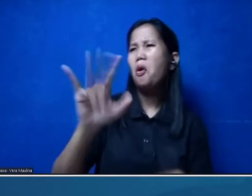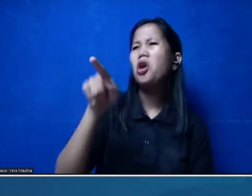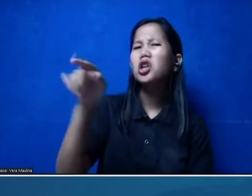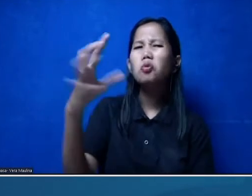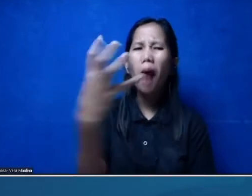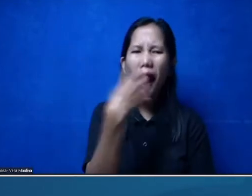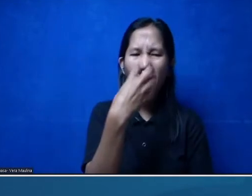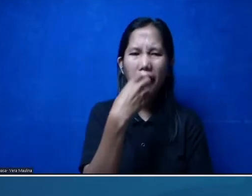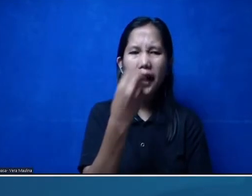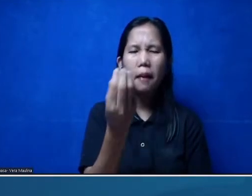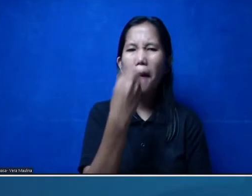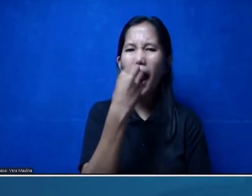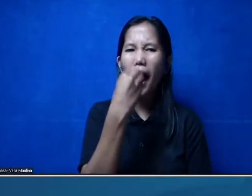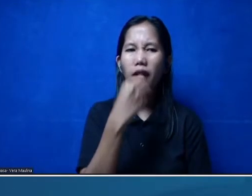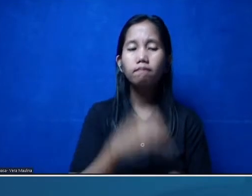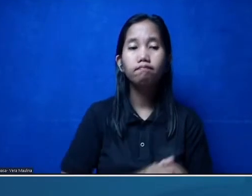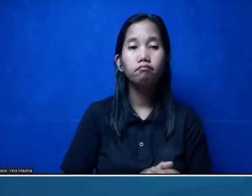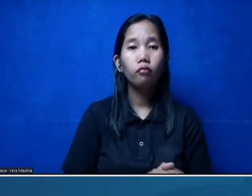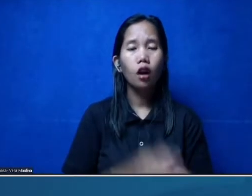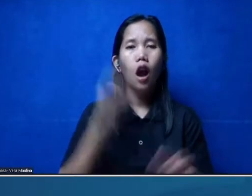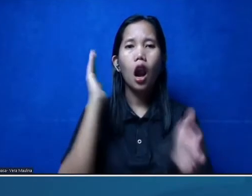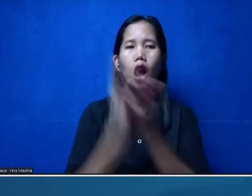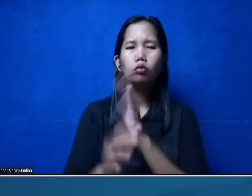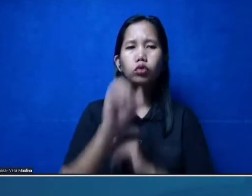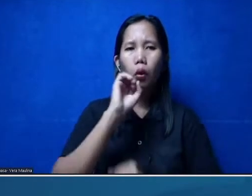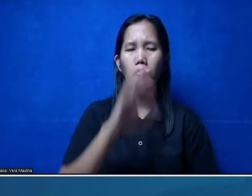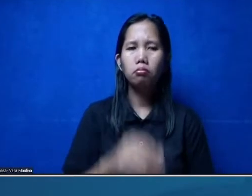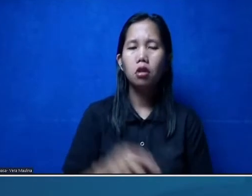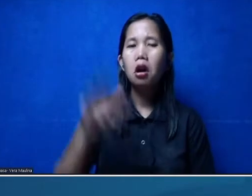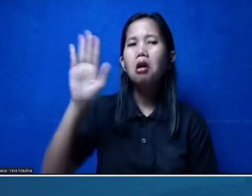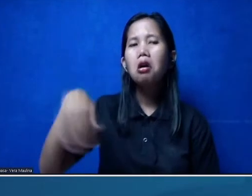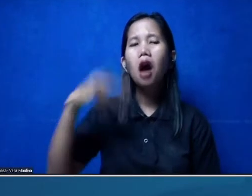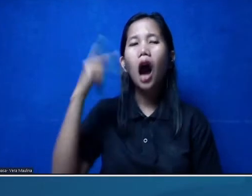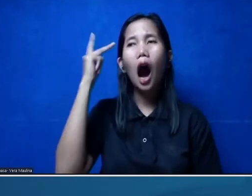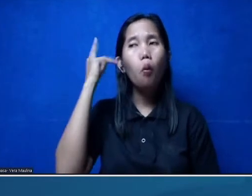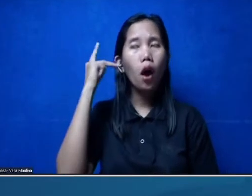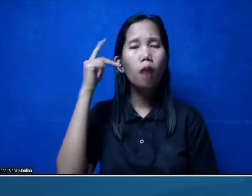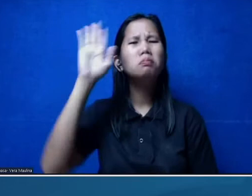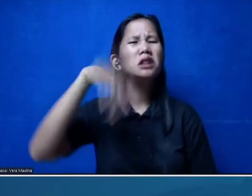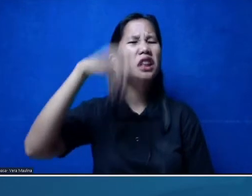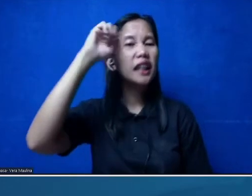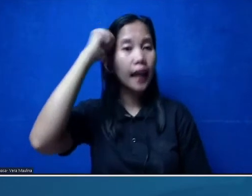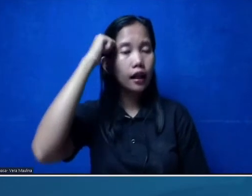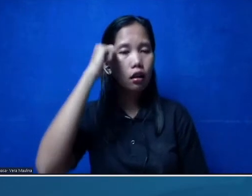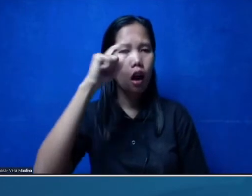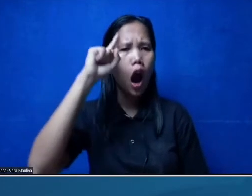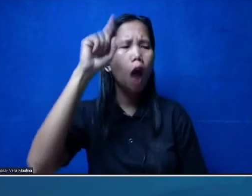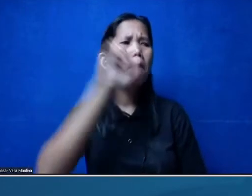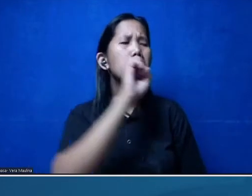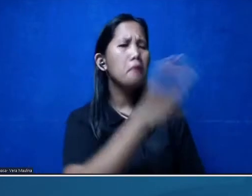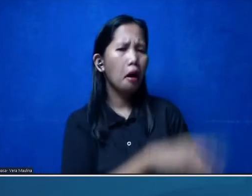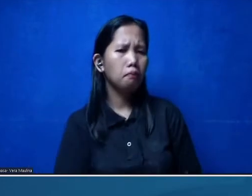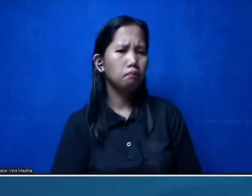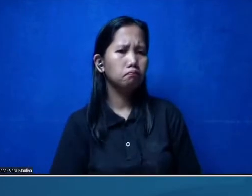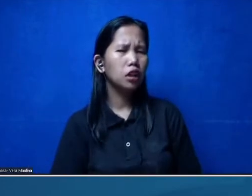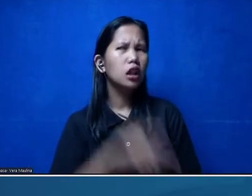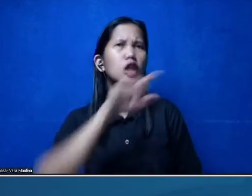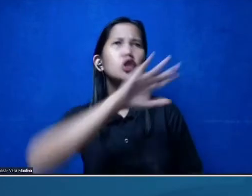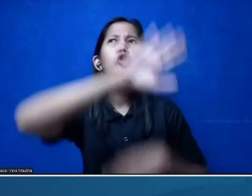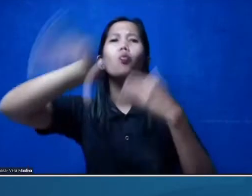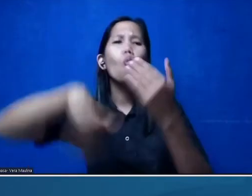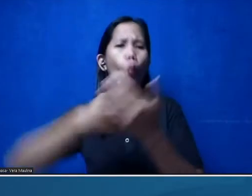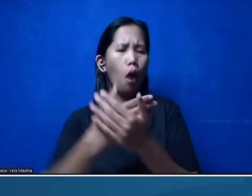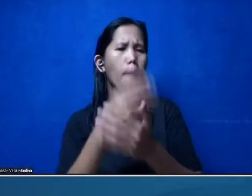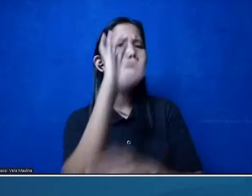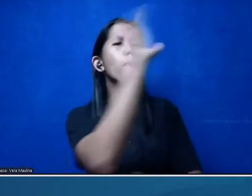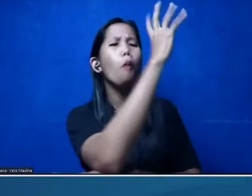dalam Taman ini buahnya boleh dimakan kecuali yang di tengah-tengah ini yaitu buah pengetahuan baik dan jahat tidak boleh